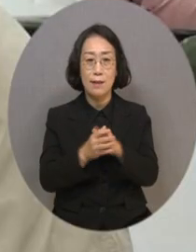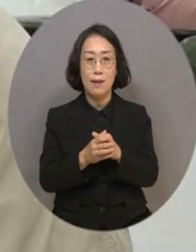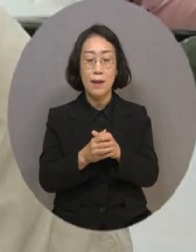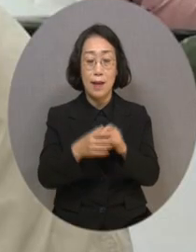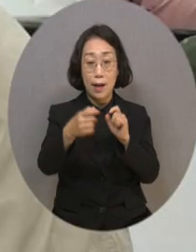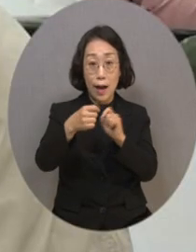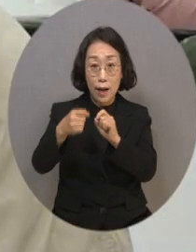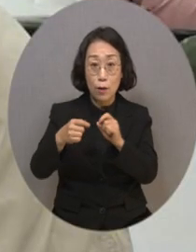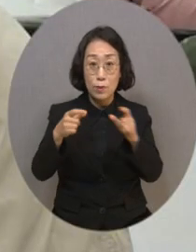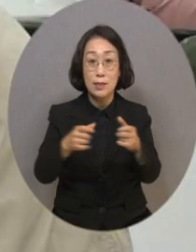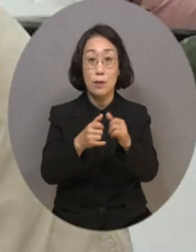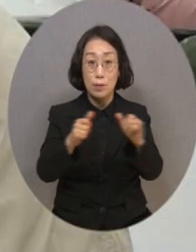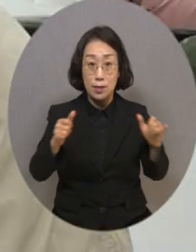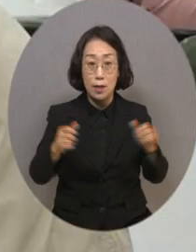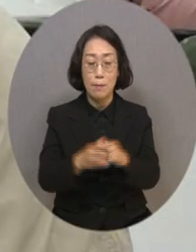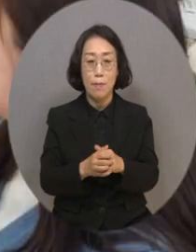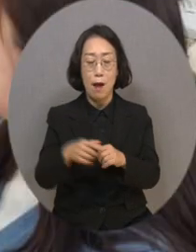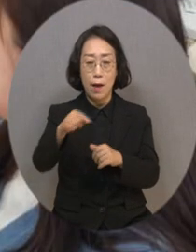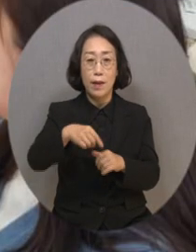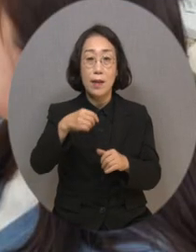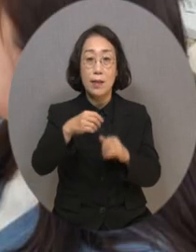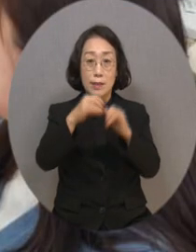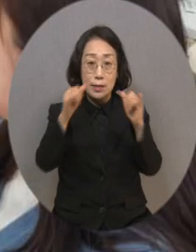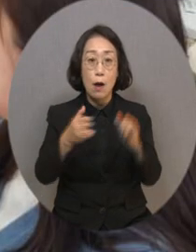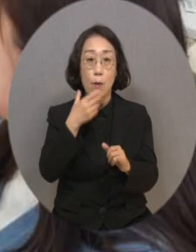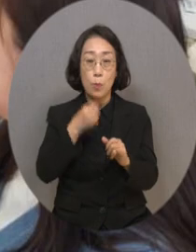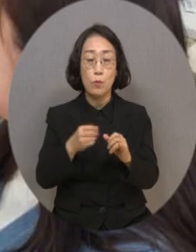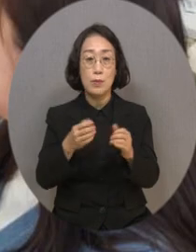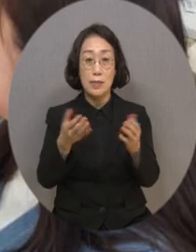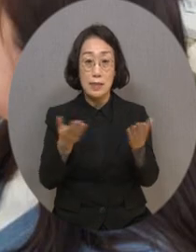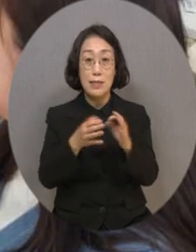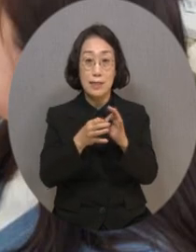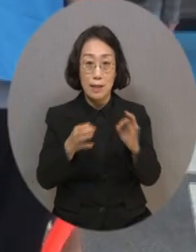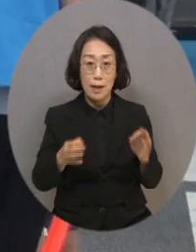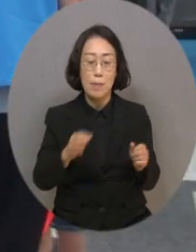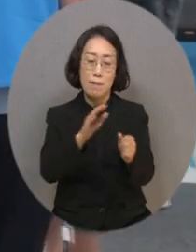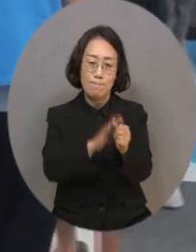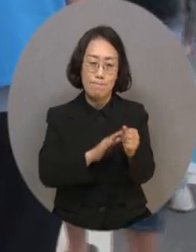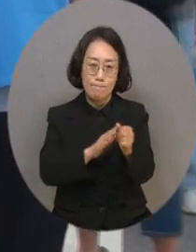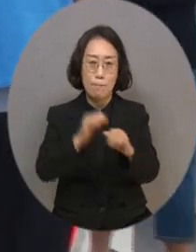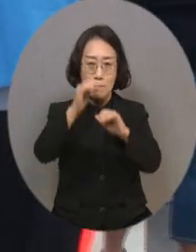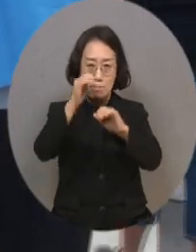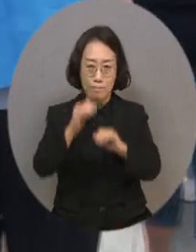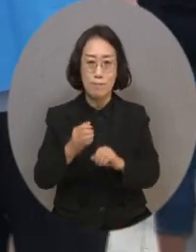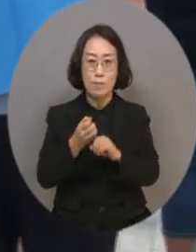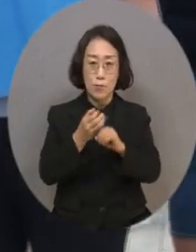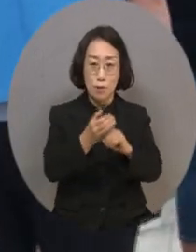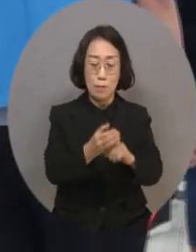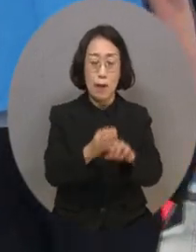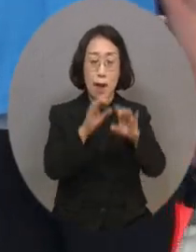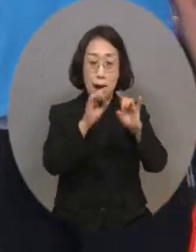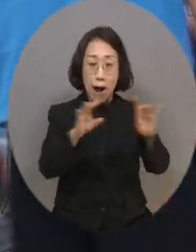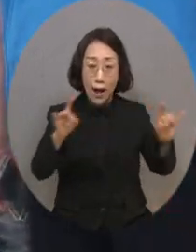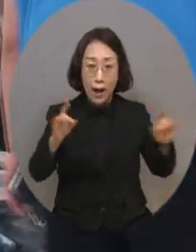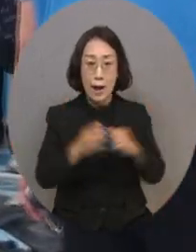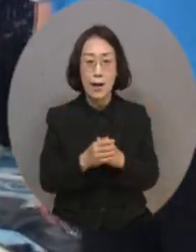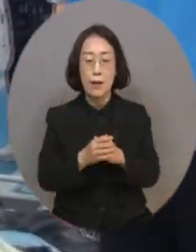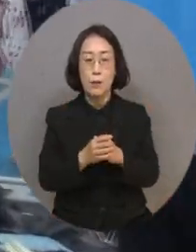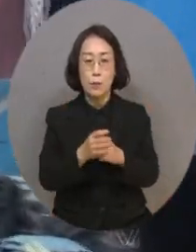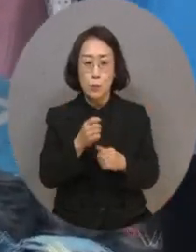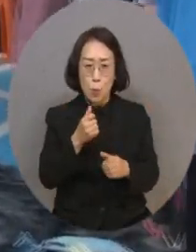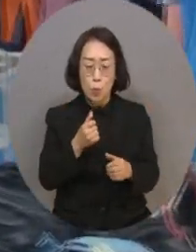인근 지역 주민들, 관내 사회복지 관계자들이 찾아와 응원하는 마음을 전했습니다. 한 사람 한 사람의